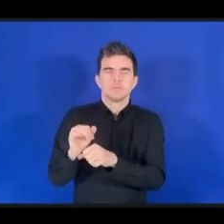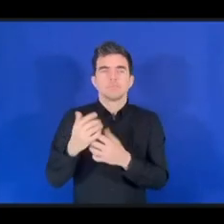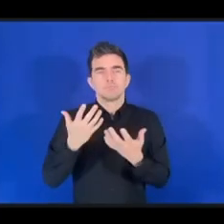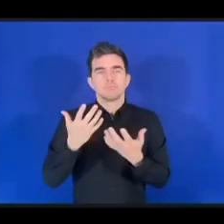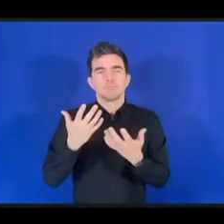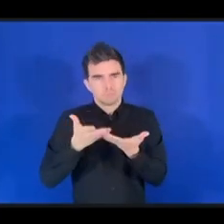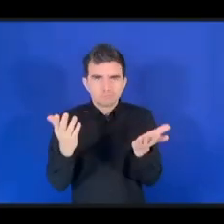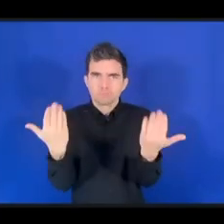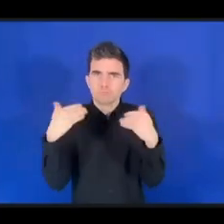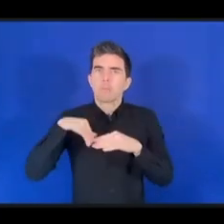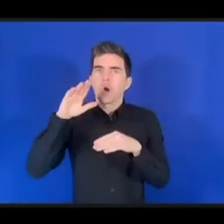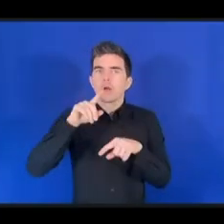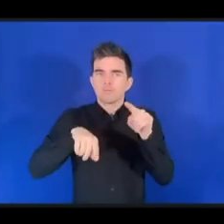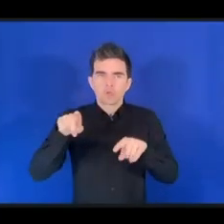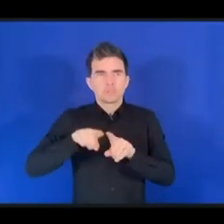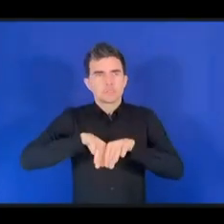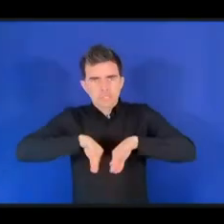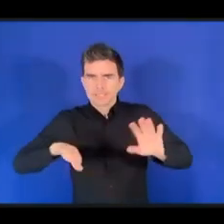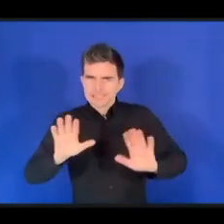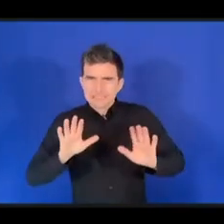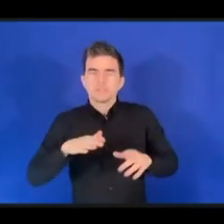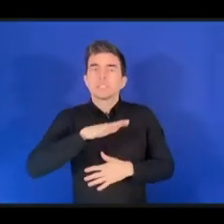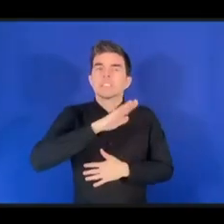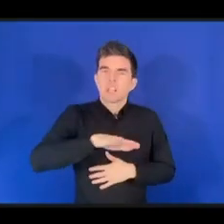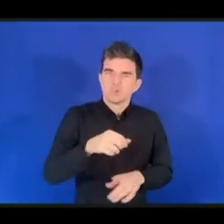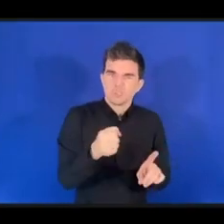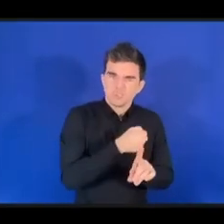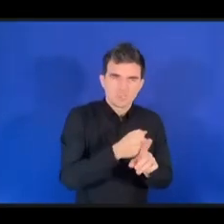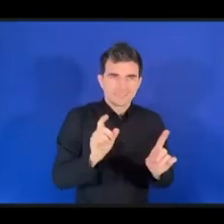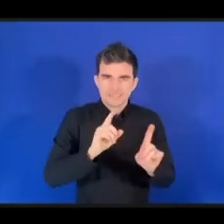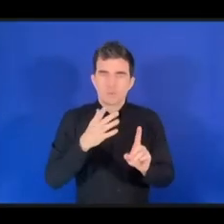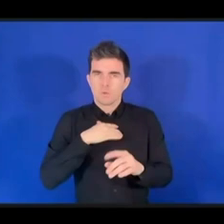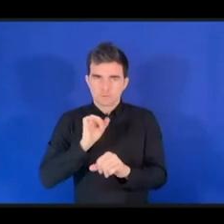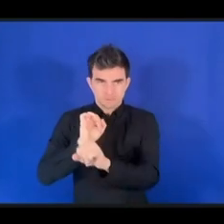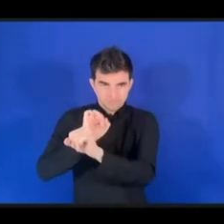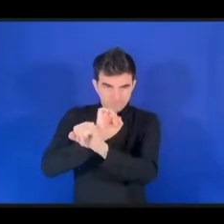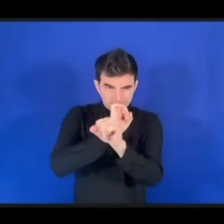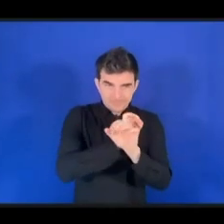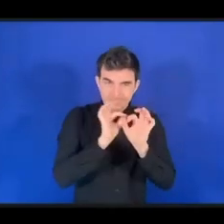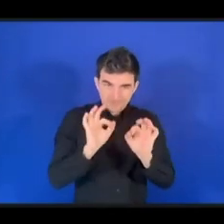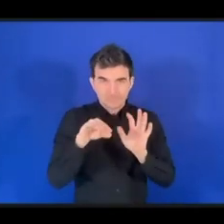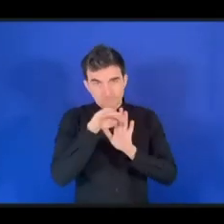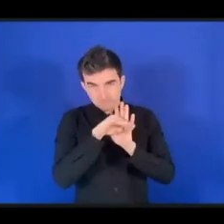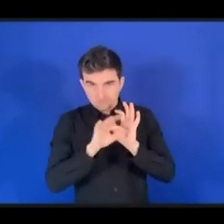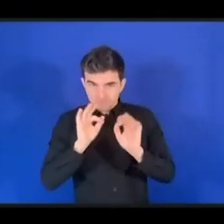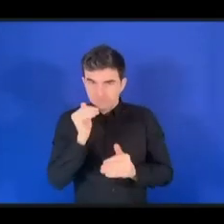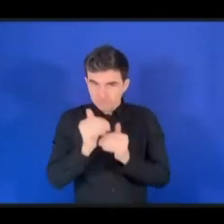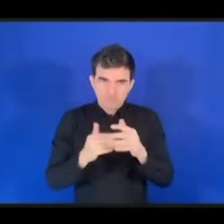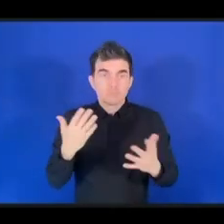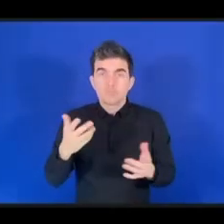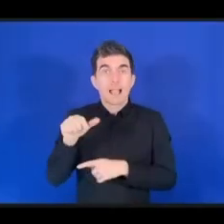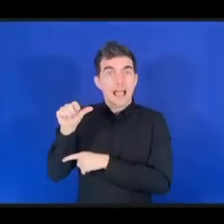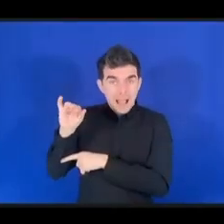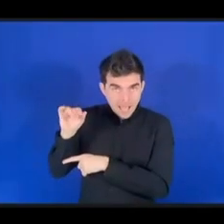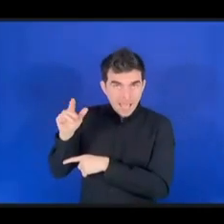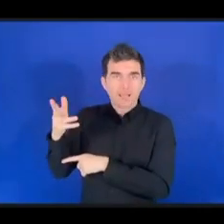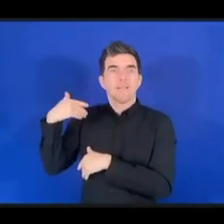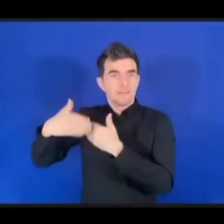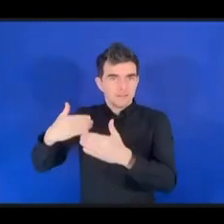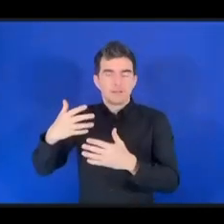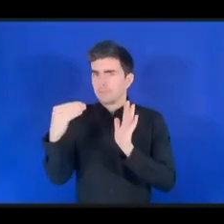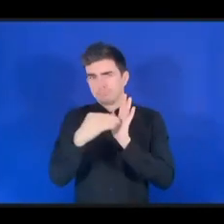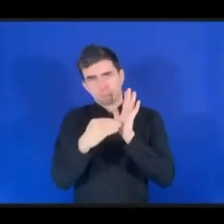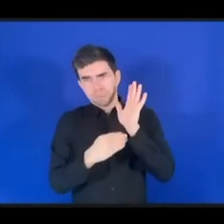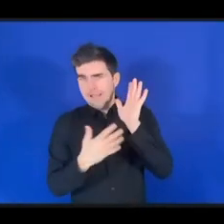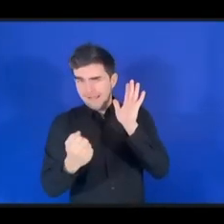الحلول التي ا تتعلق بالتحديات التي تواجهنا من ضمنها الانقسام الرقمي